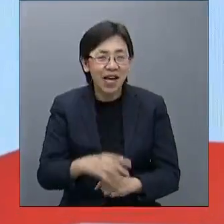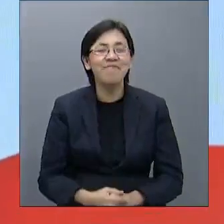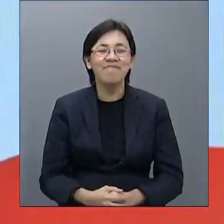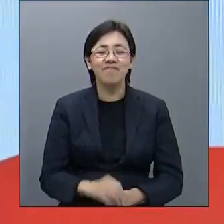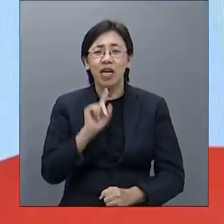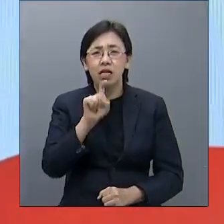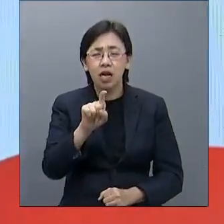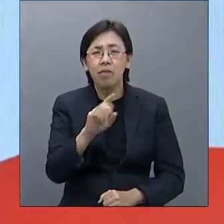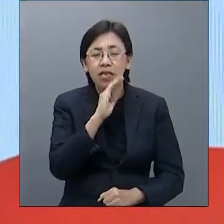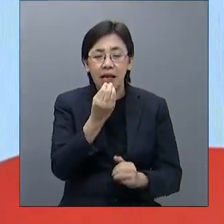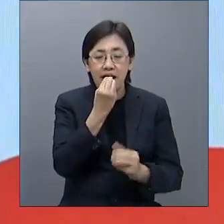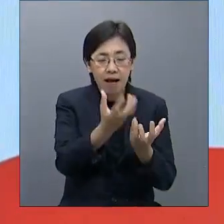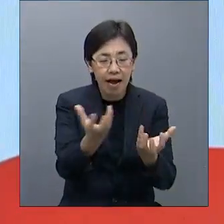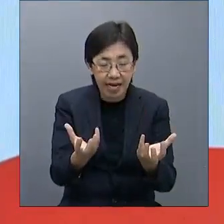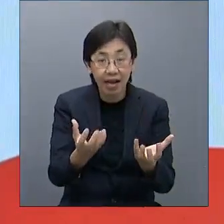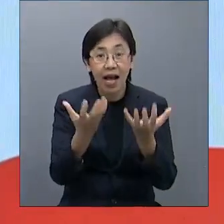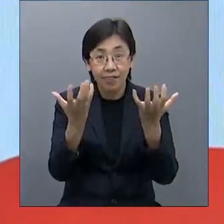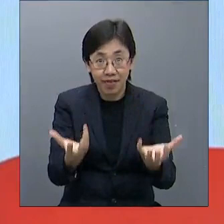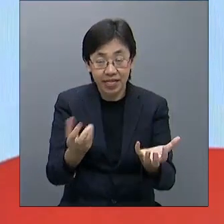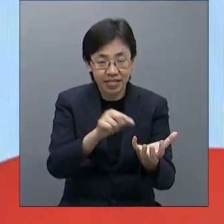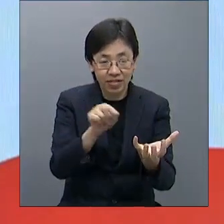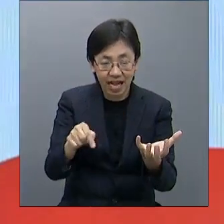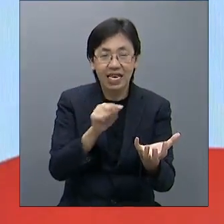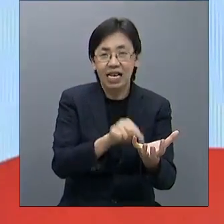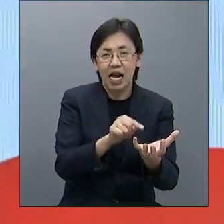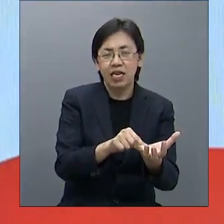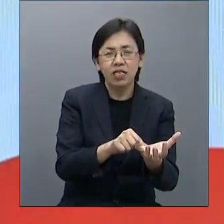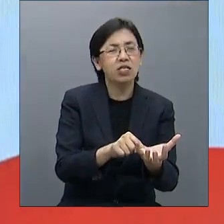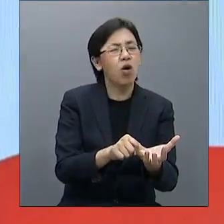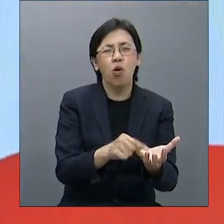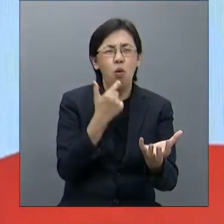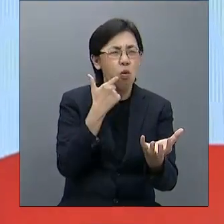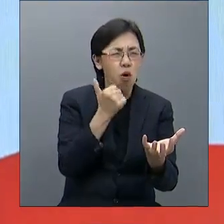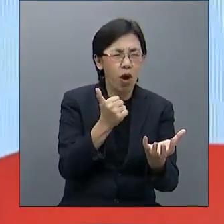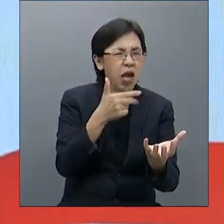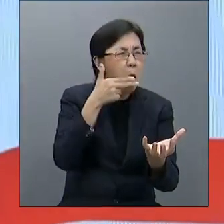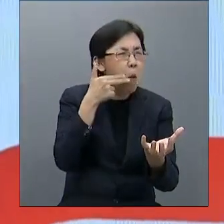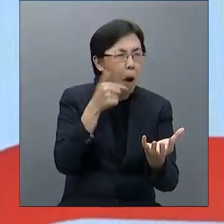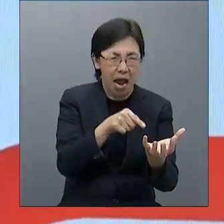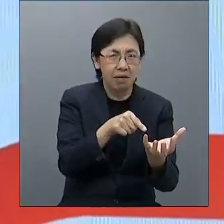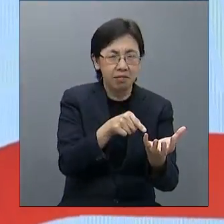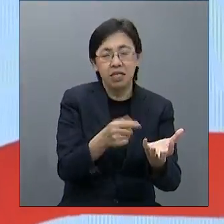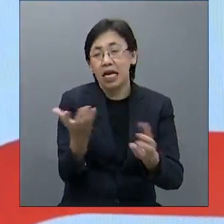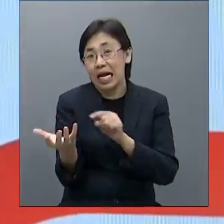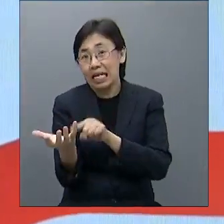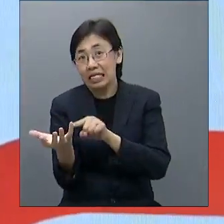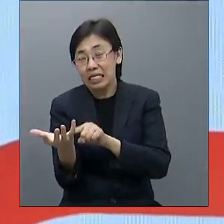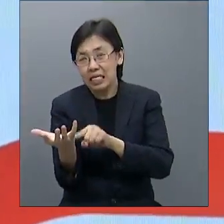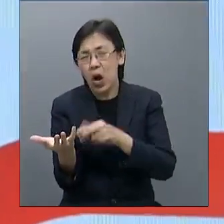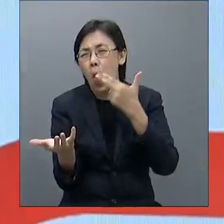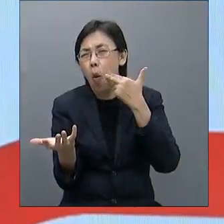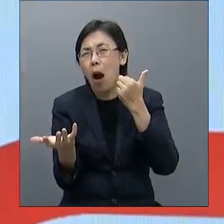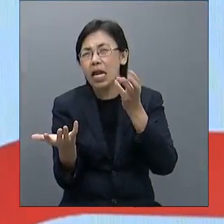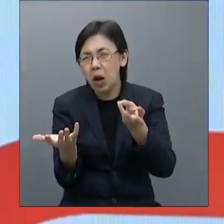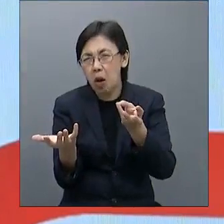ามีอาหารวางอยู่ตรงหน้า2จานจานนึงเป็นจานที่รสชาติแสนอร่อยแต่ว่าหวานนิดนึงนะคะกับอีกจานนึงเป็นจานที่หวานน้อ